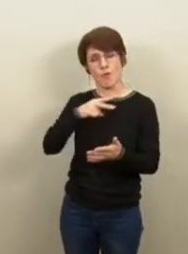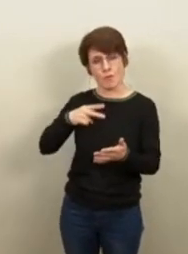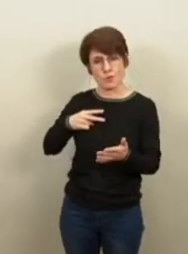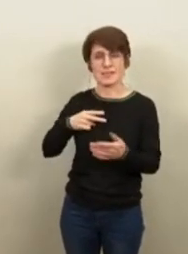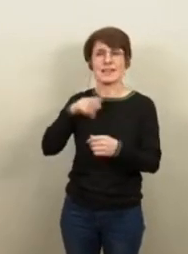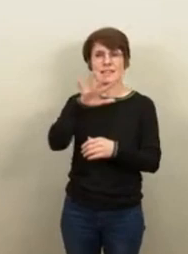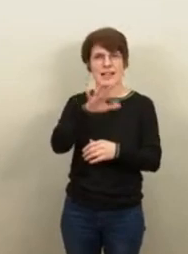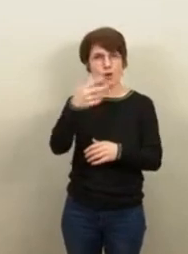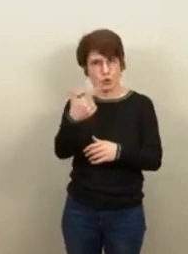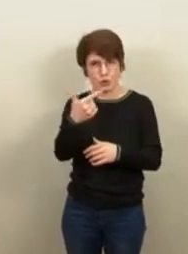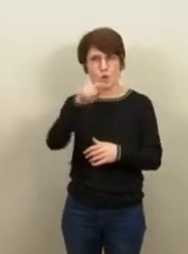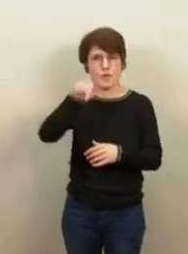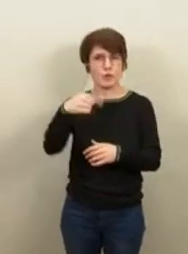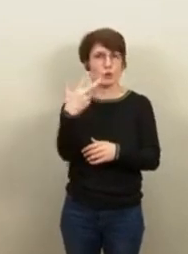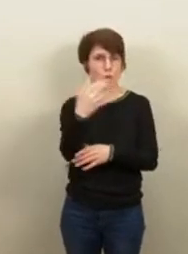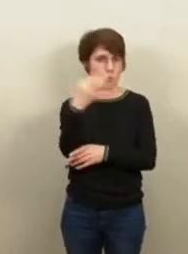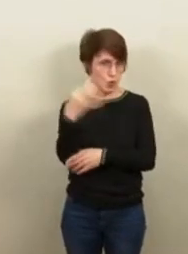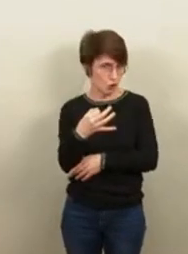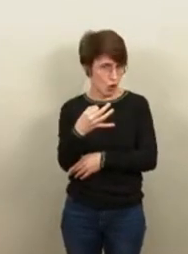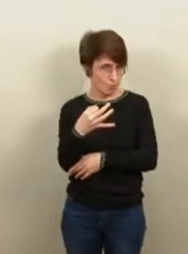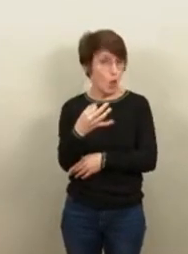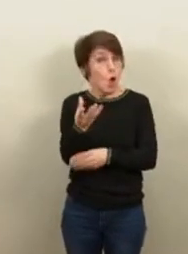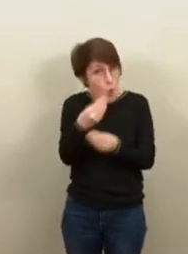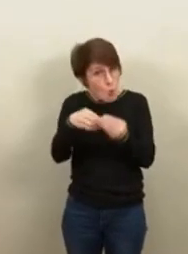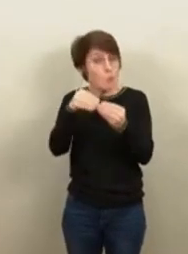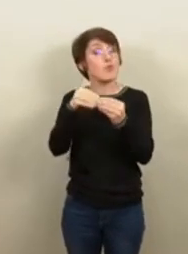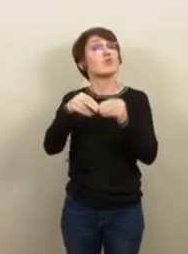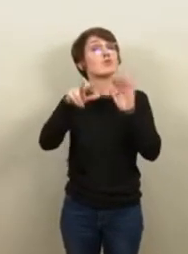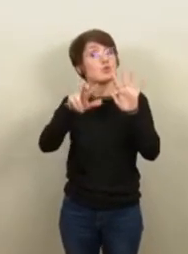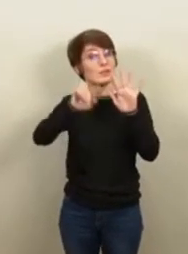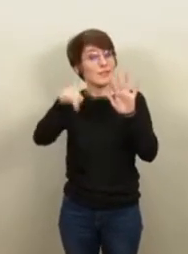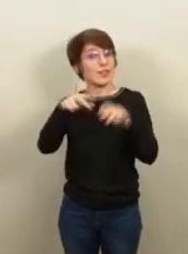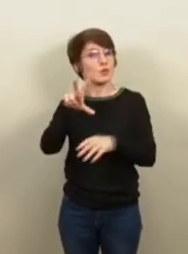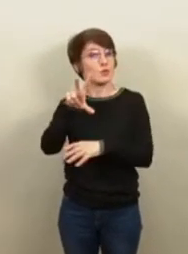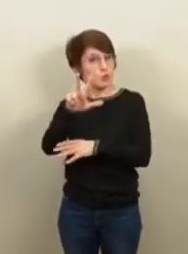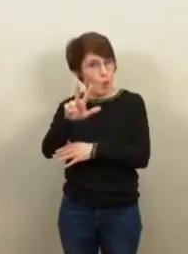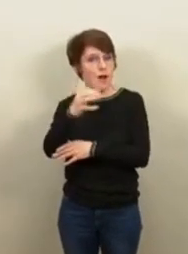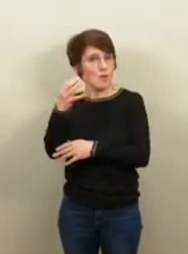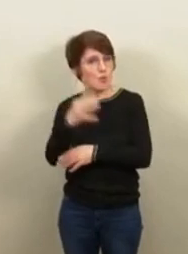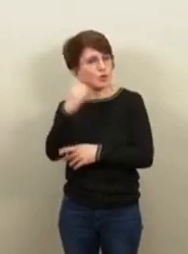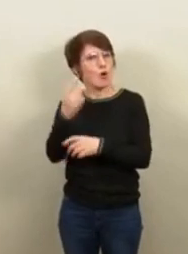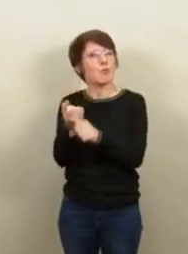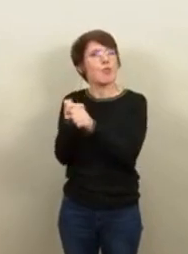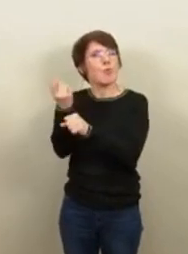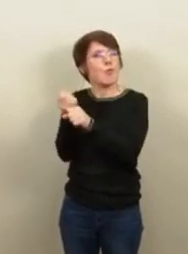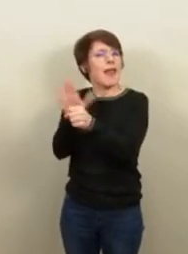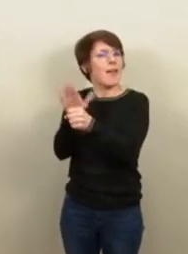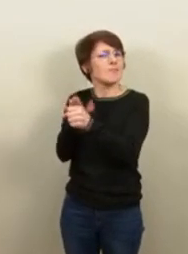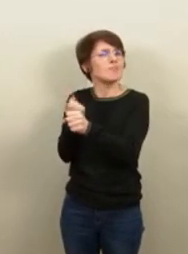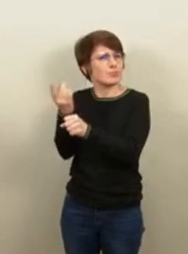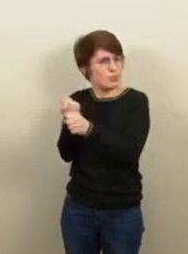52,63 %, auquel il fallait ajouter 8,30 % de taxes d'ordures ménagères